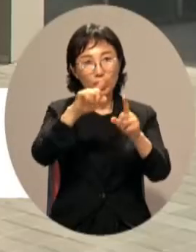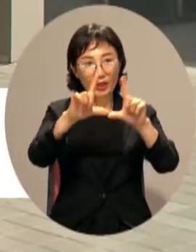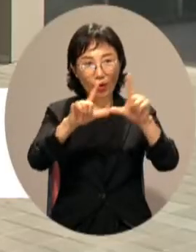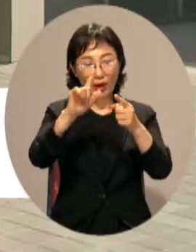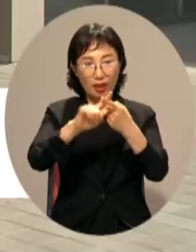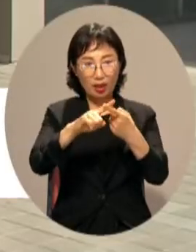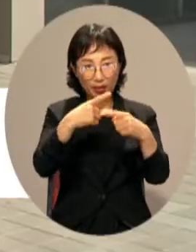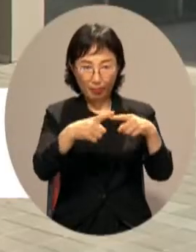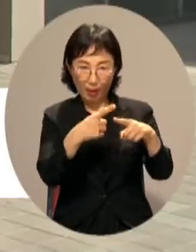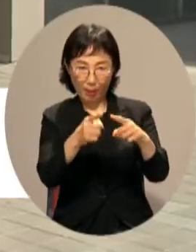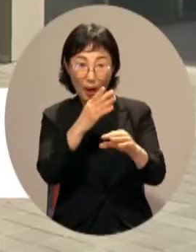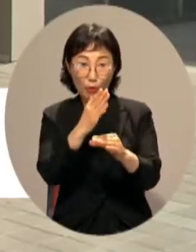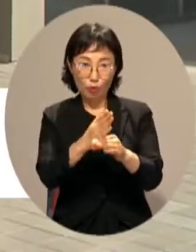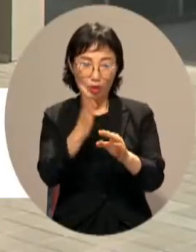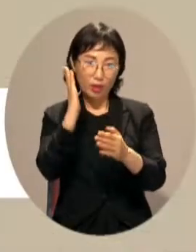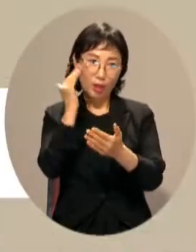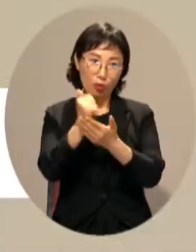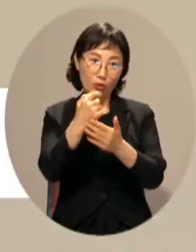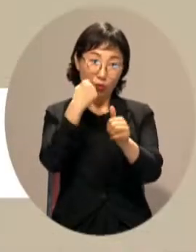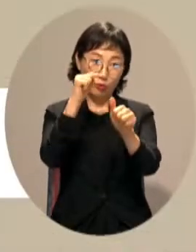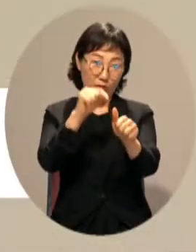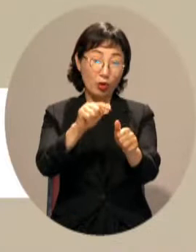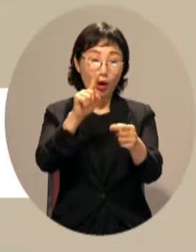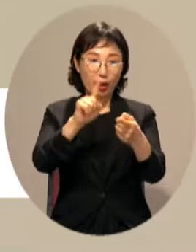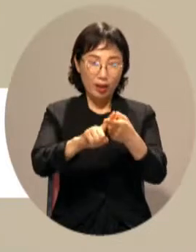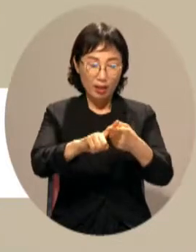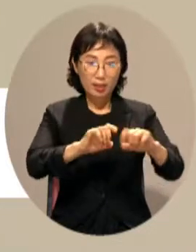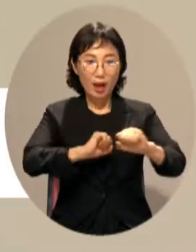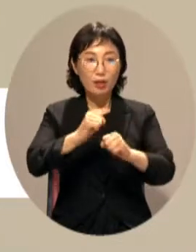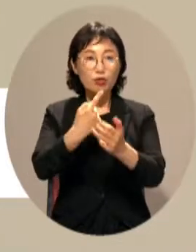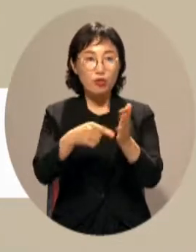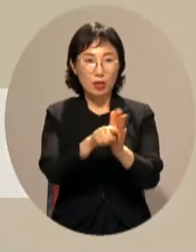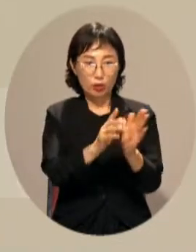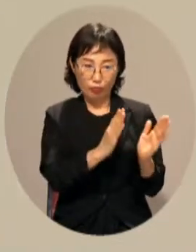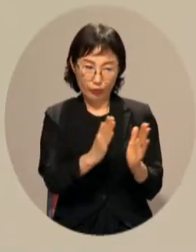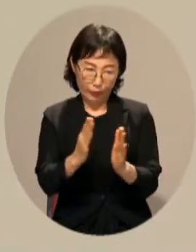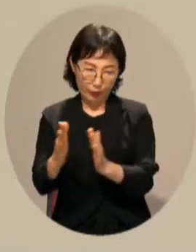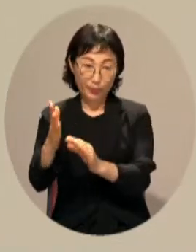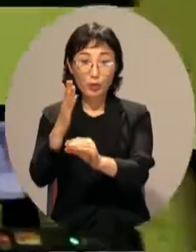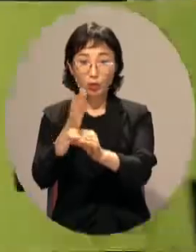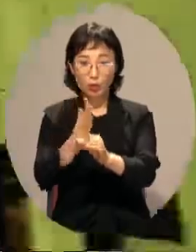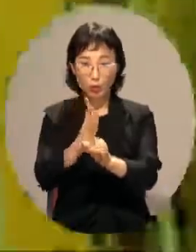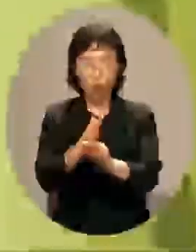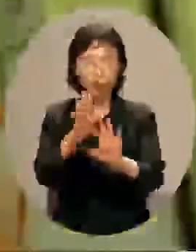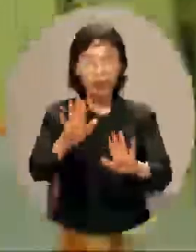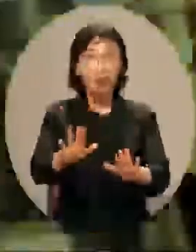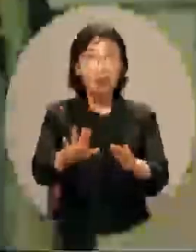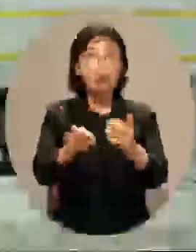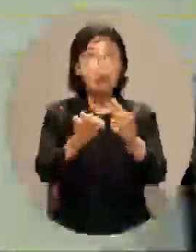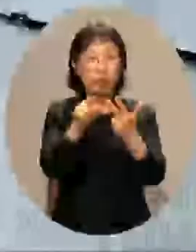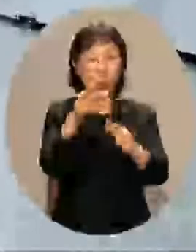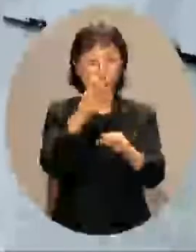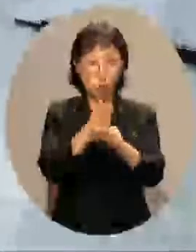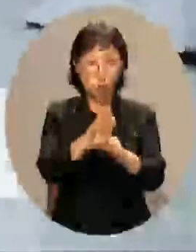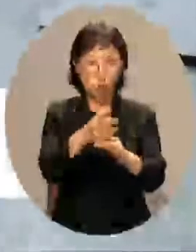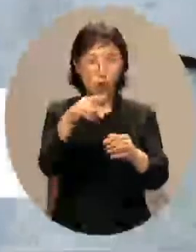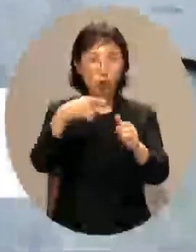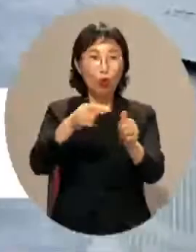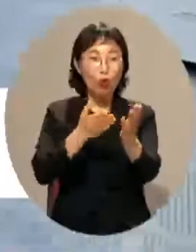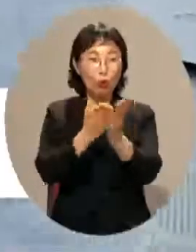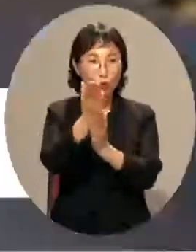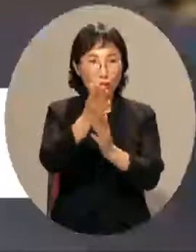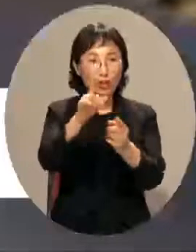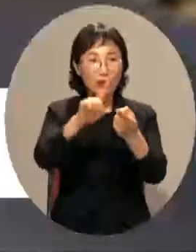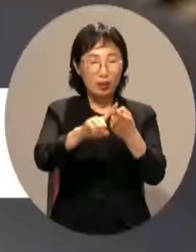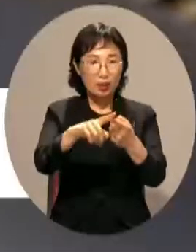등 대통령의 지시를 이행하기 위한 대책을 마련해 왔습니다. 이달 중으로 교육부가 반도체 교육을 강화하기